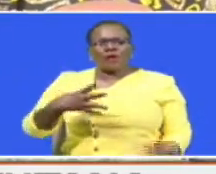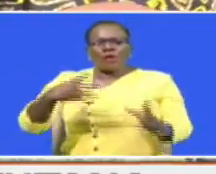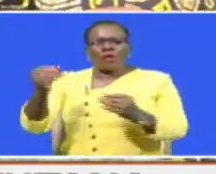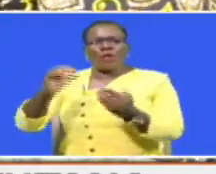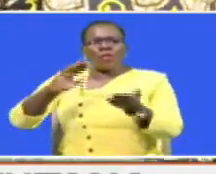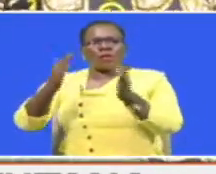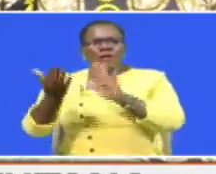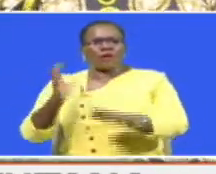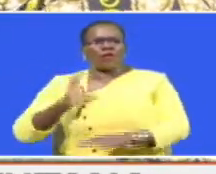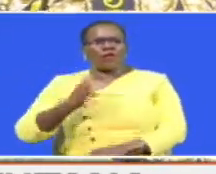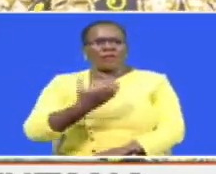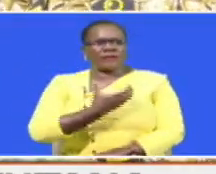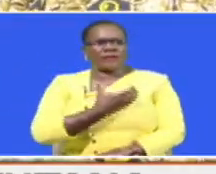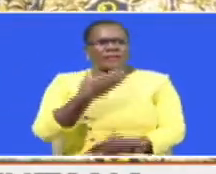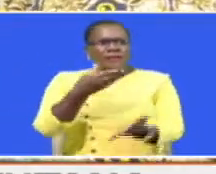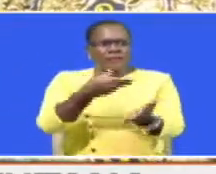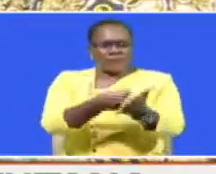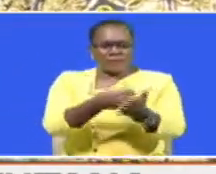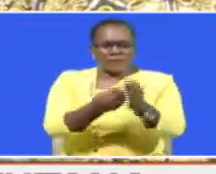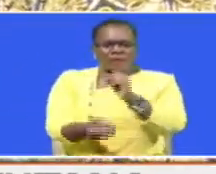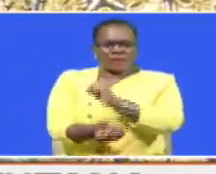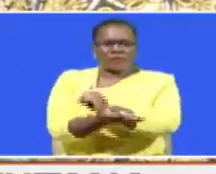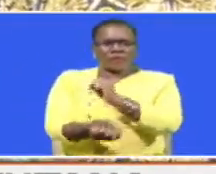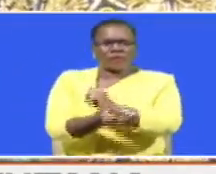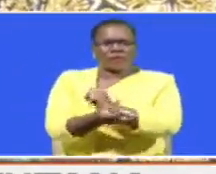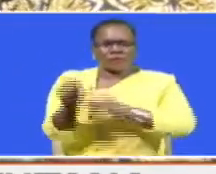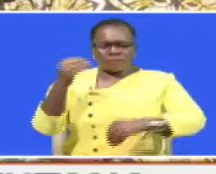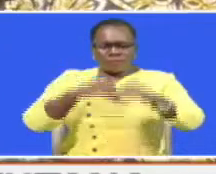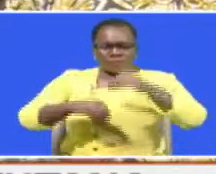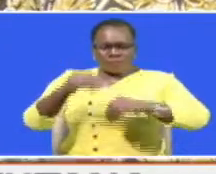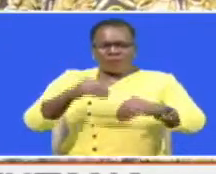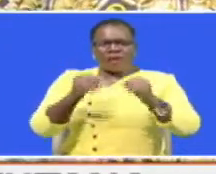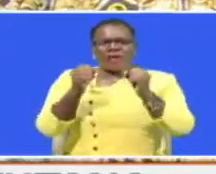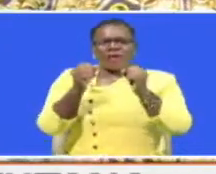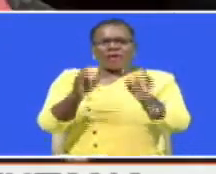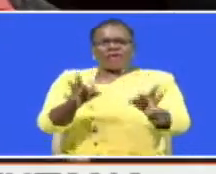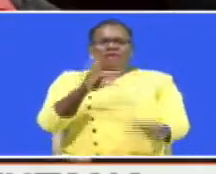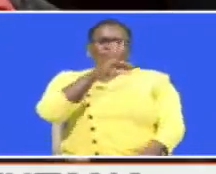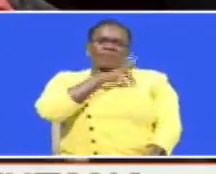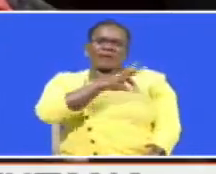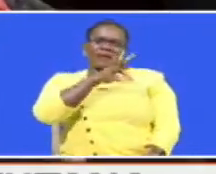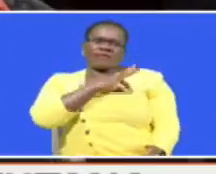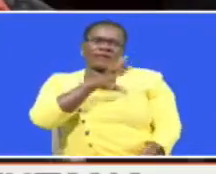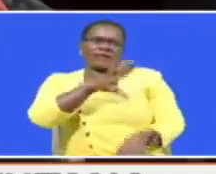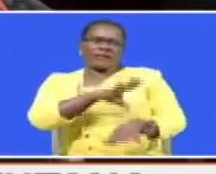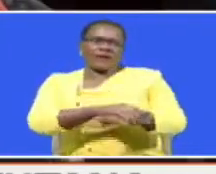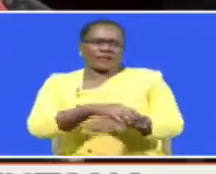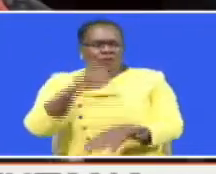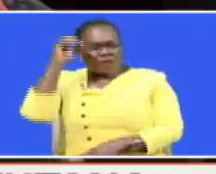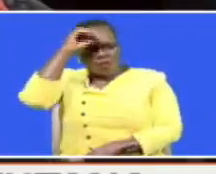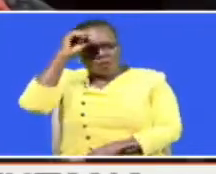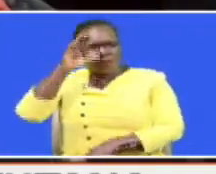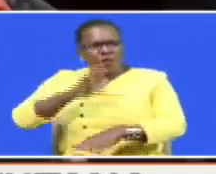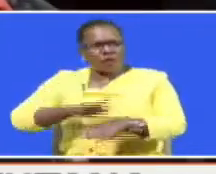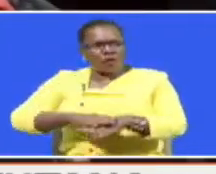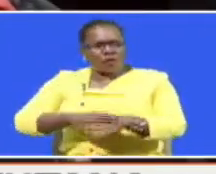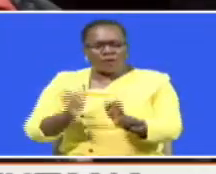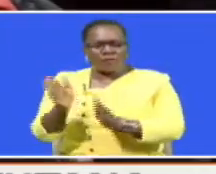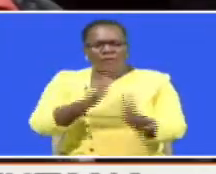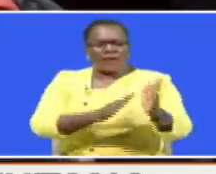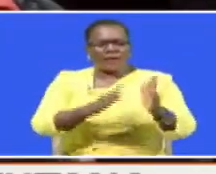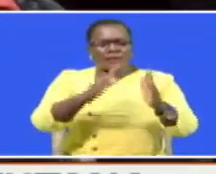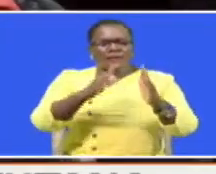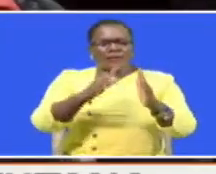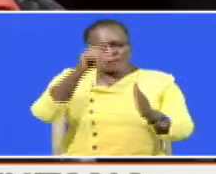mbele ya kamati ya bunge ya fedha kuelezea mchakato wa mpango huo na iwapo walifaidi na kupokea maoni yao kuhusu mpango wa serikali